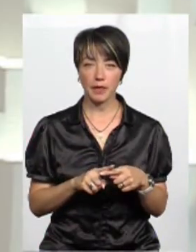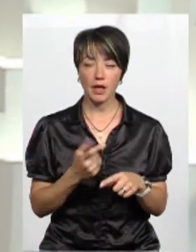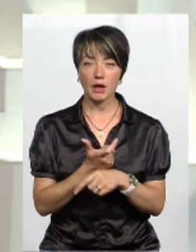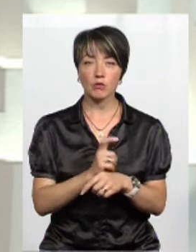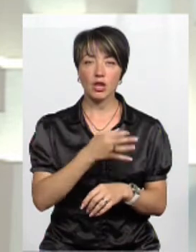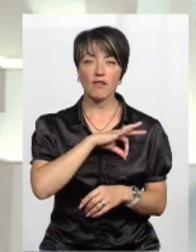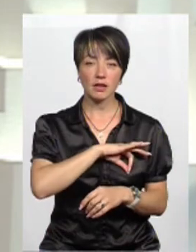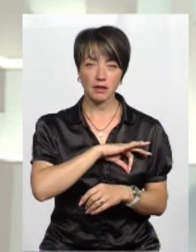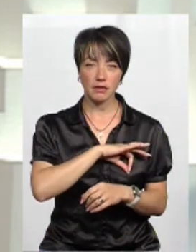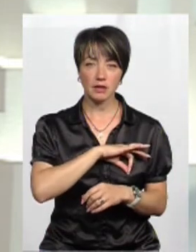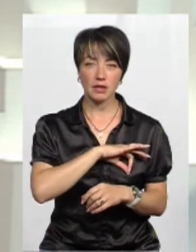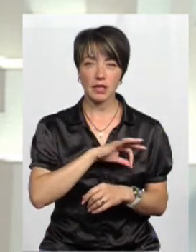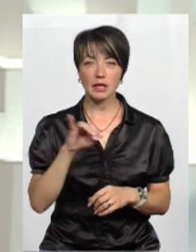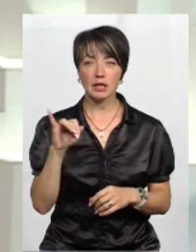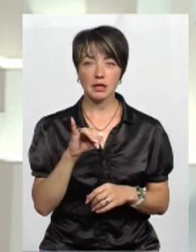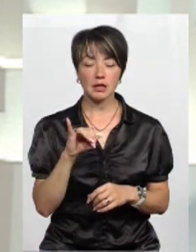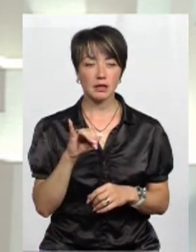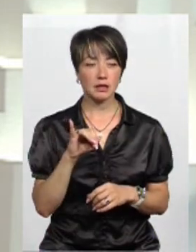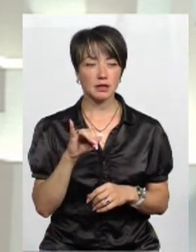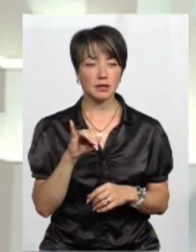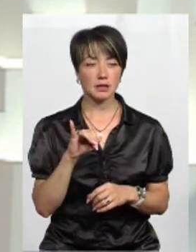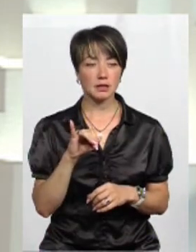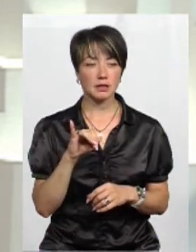більш ефективні і